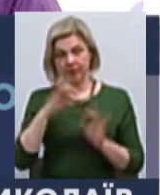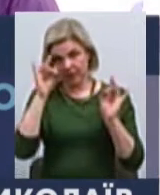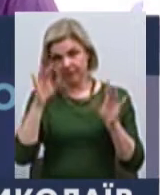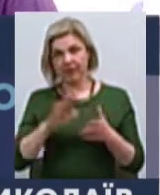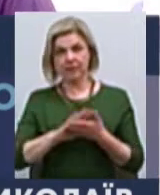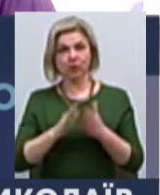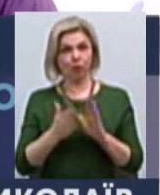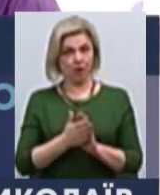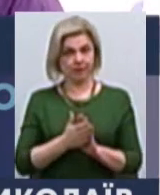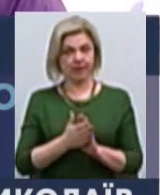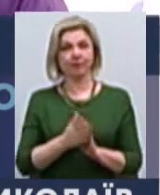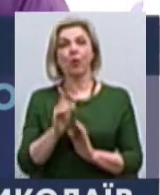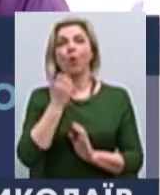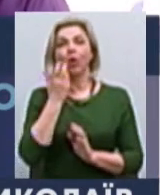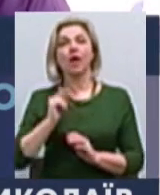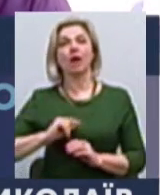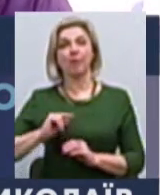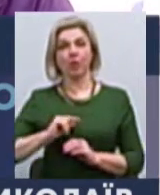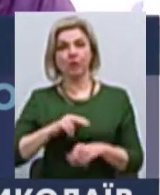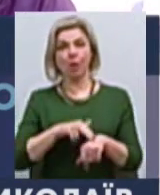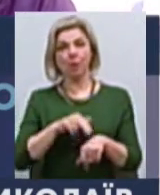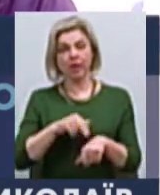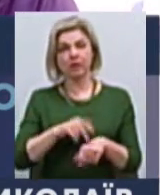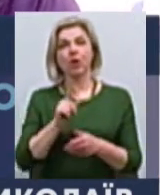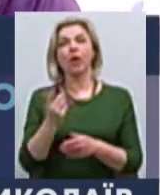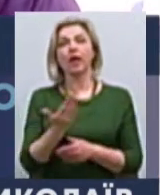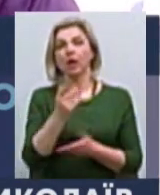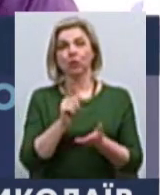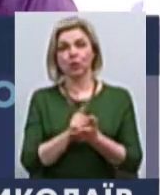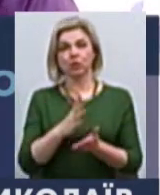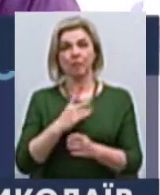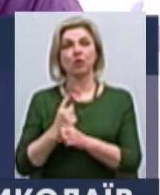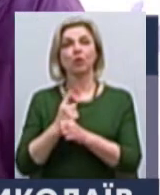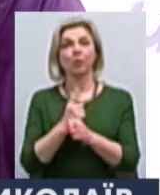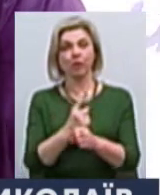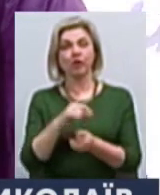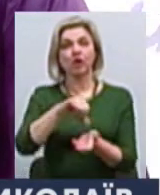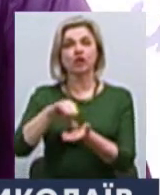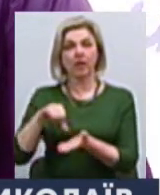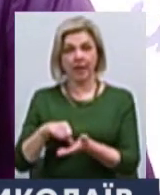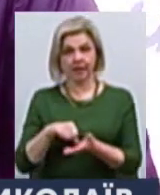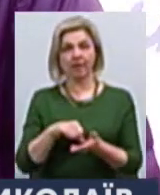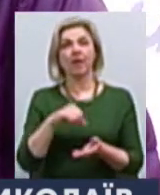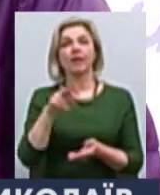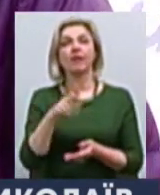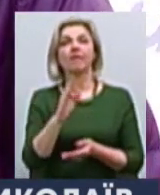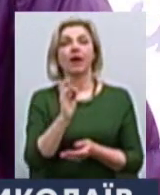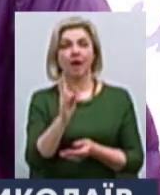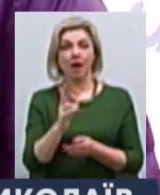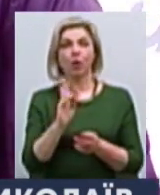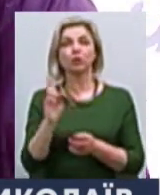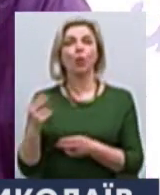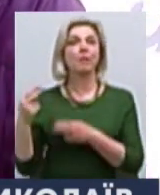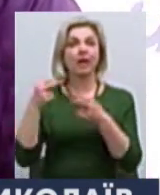коли співробітники поліції, які повинні були супроводжувати членів ДВК, які приїхали здавати протокол